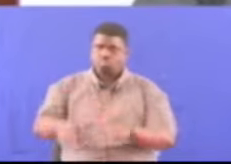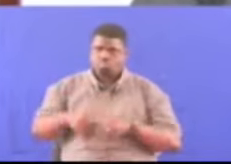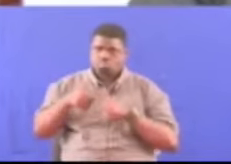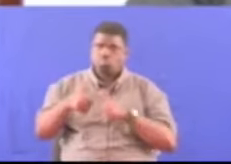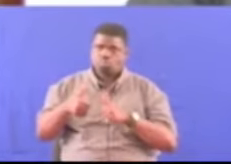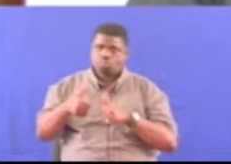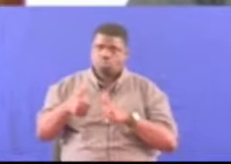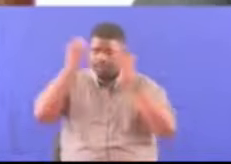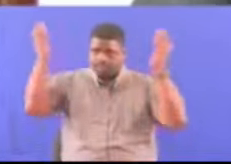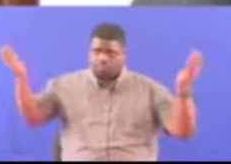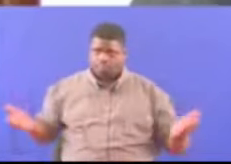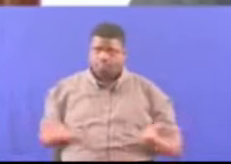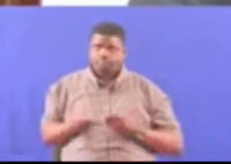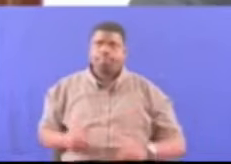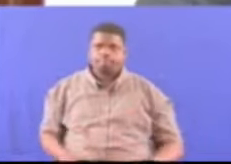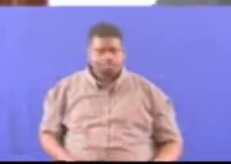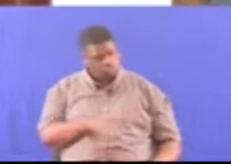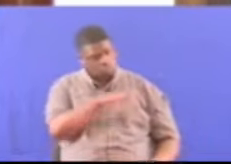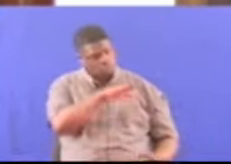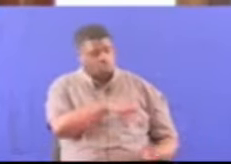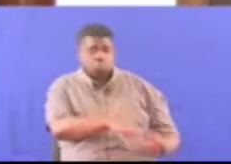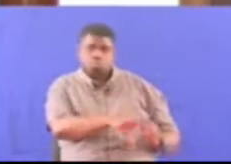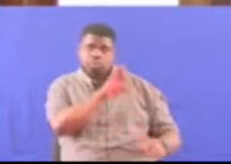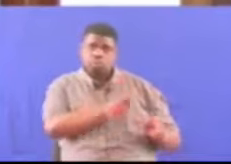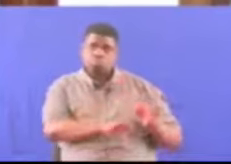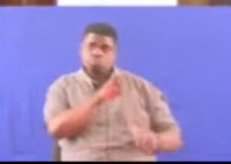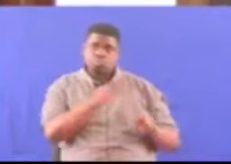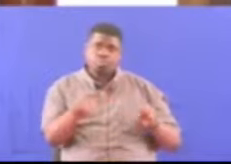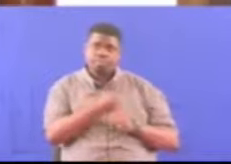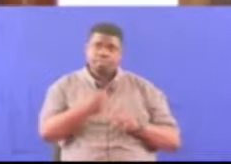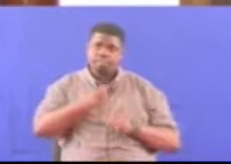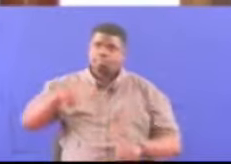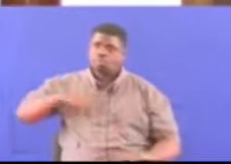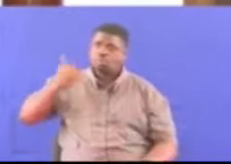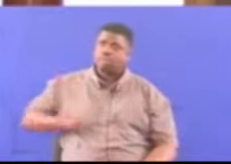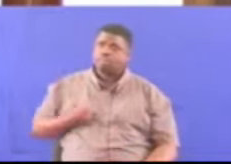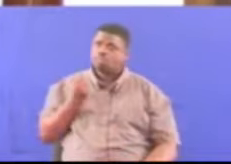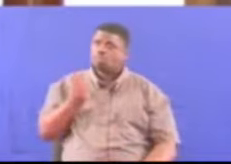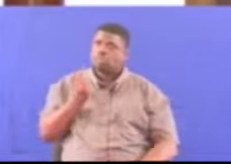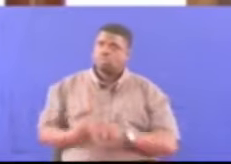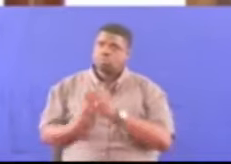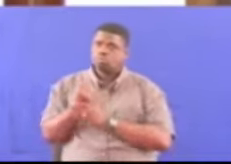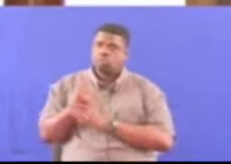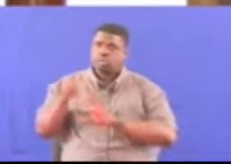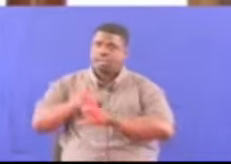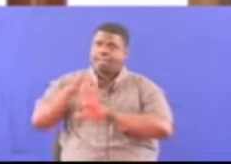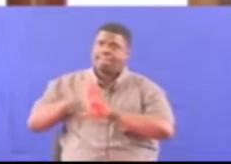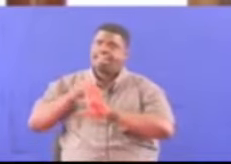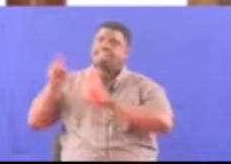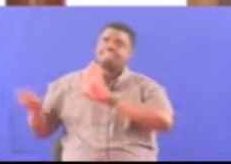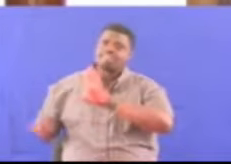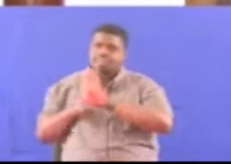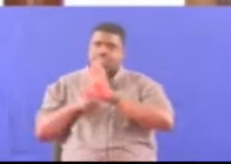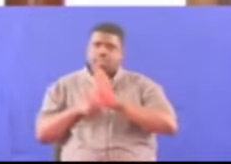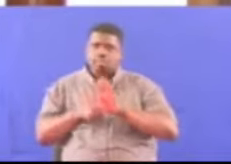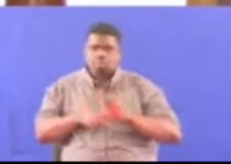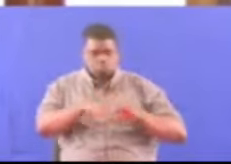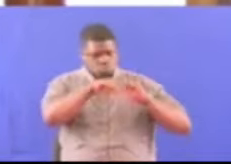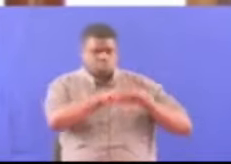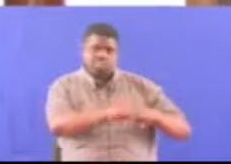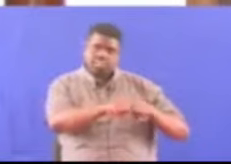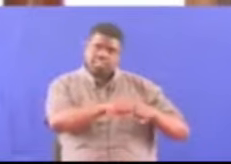Na uchaguzi huo unakufanya mwanamke wa kwanza kutoka bara la Afrika